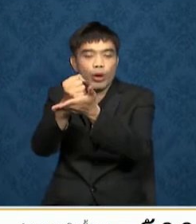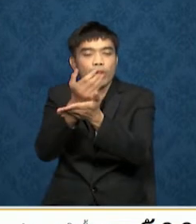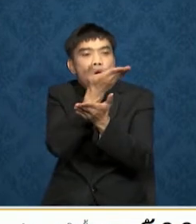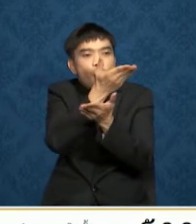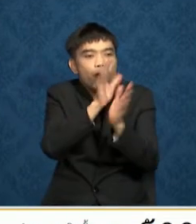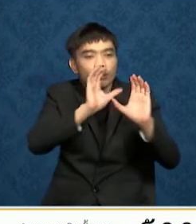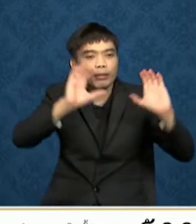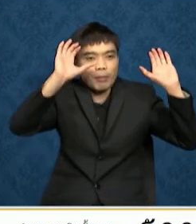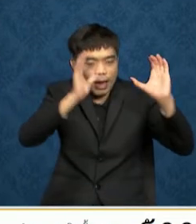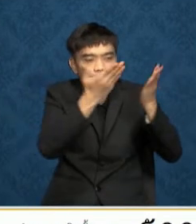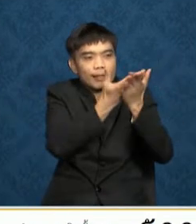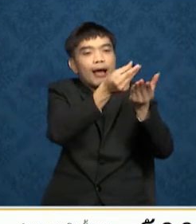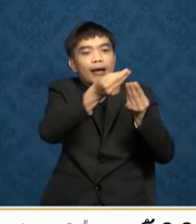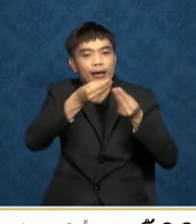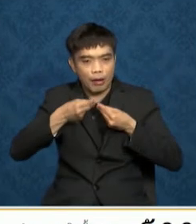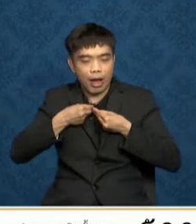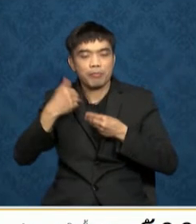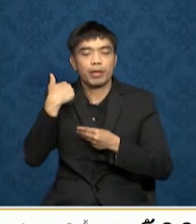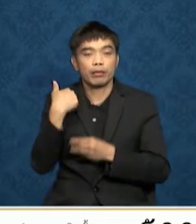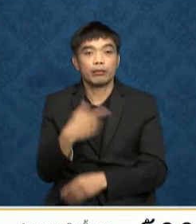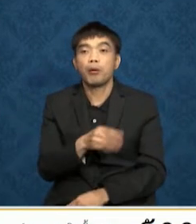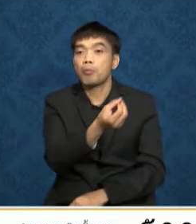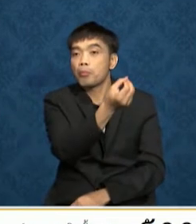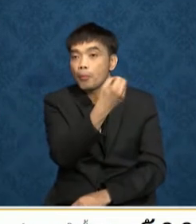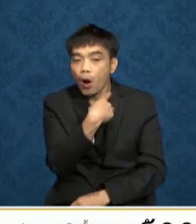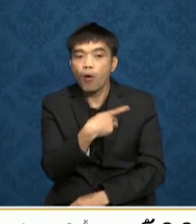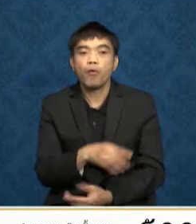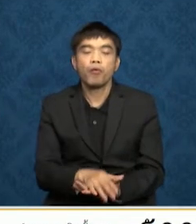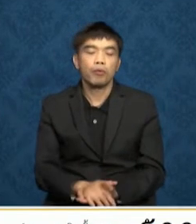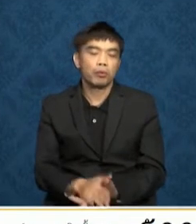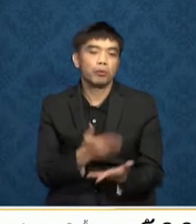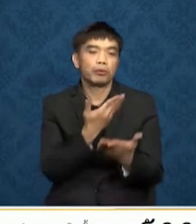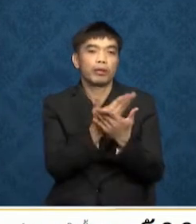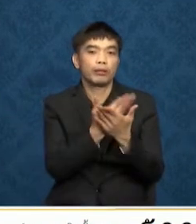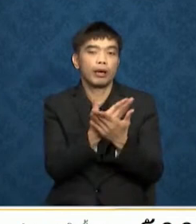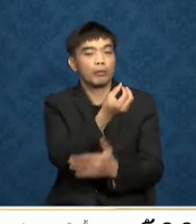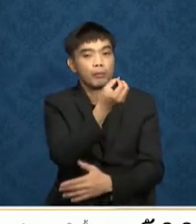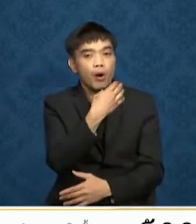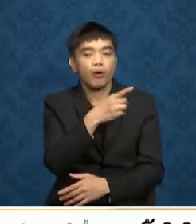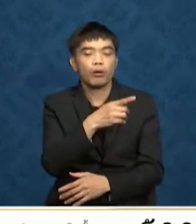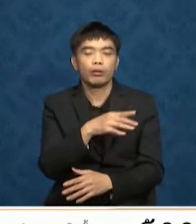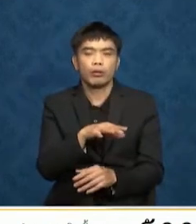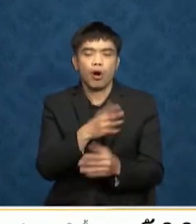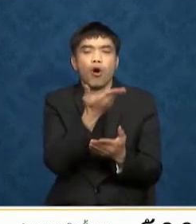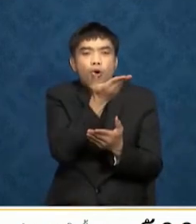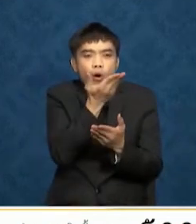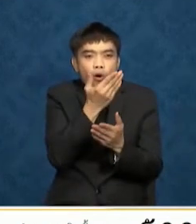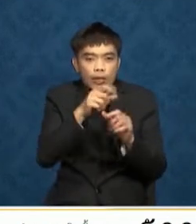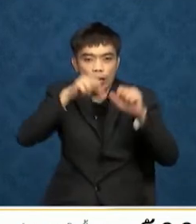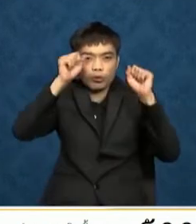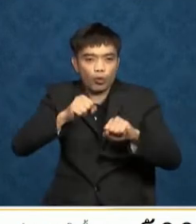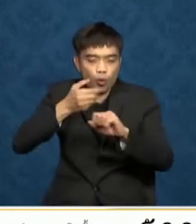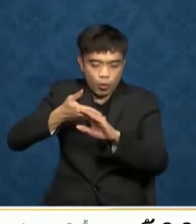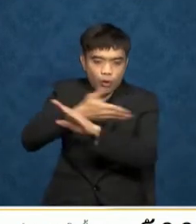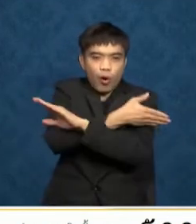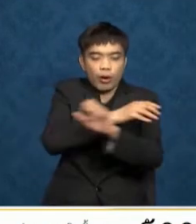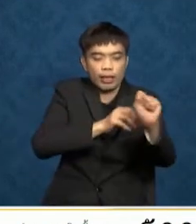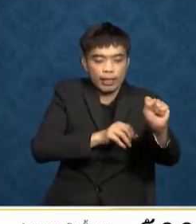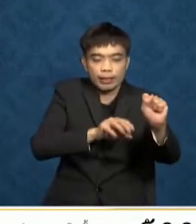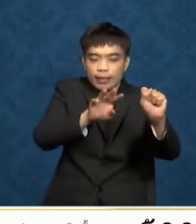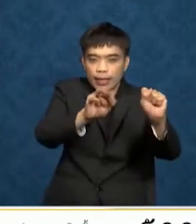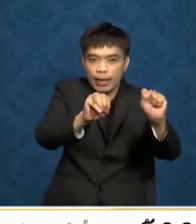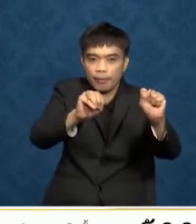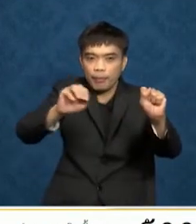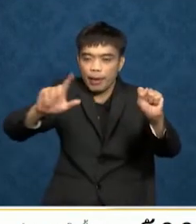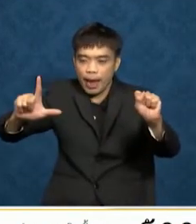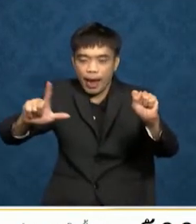ครับสำนักวตอบมาอีกครับบอกว่าขอได้เฉพาะเงินที่ตกลงกันไว้ sml